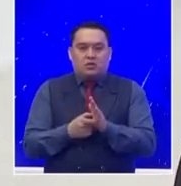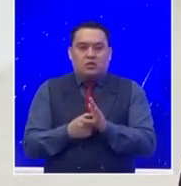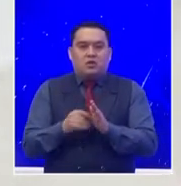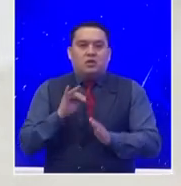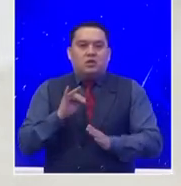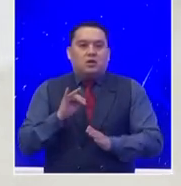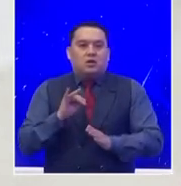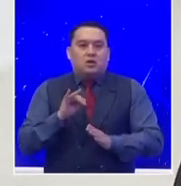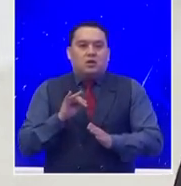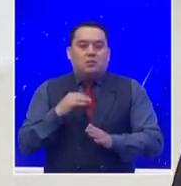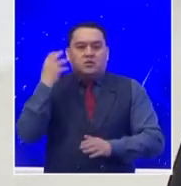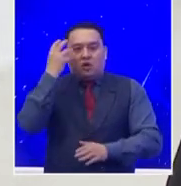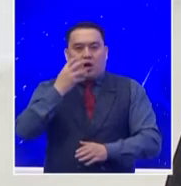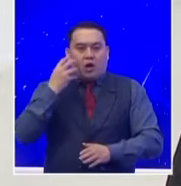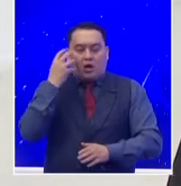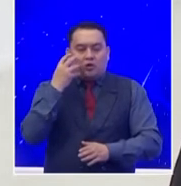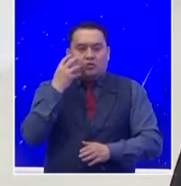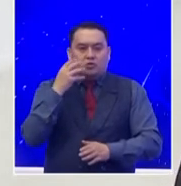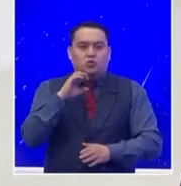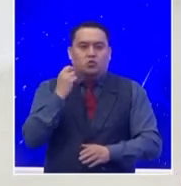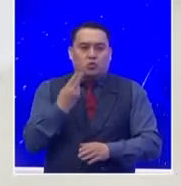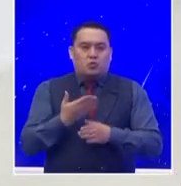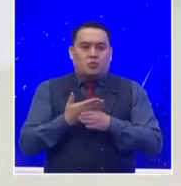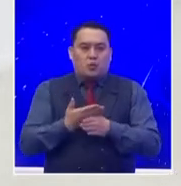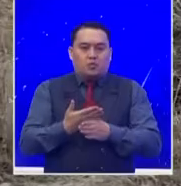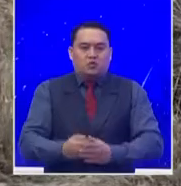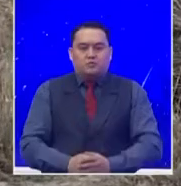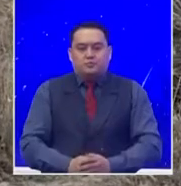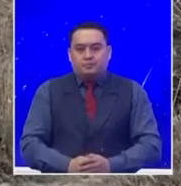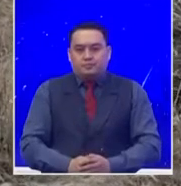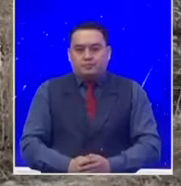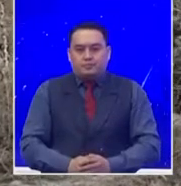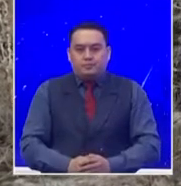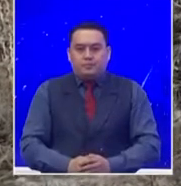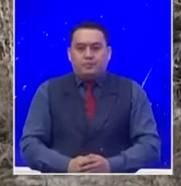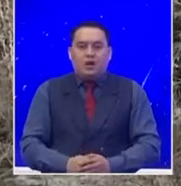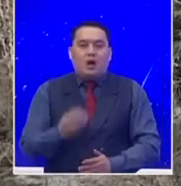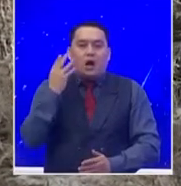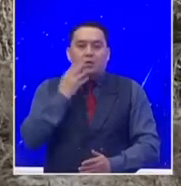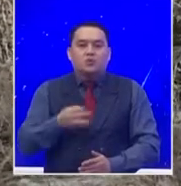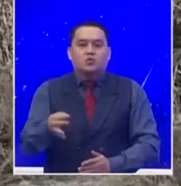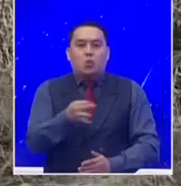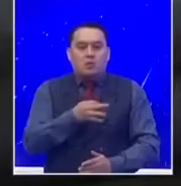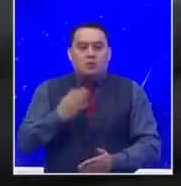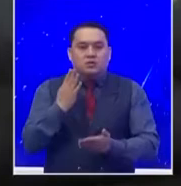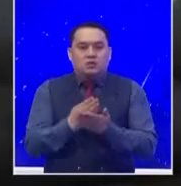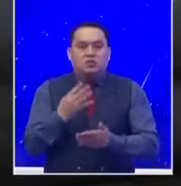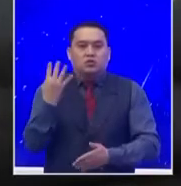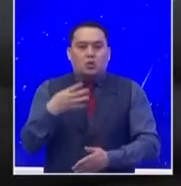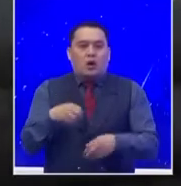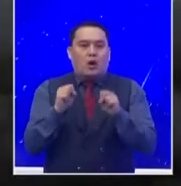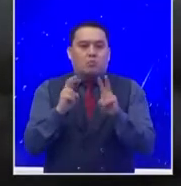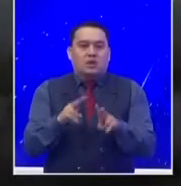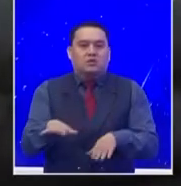также по оказанию психологической и социальной помощи пострадавшим. Напомним, всего в Алматинской области имеется около 40